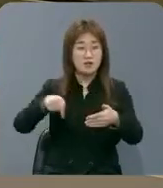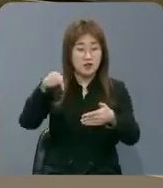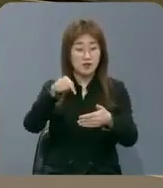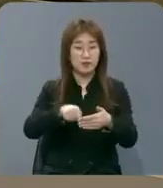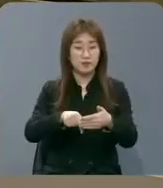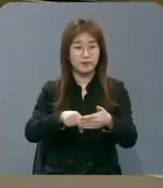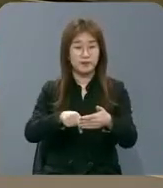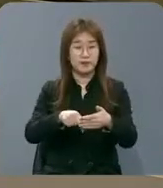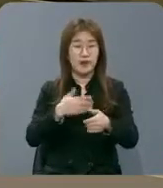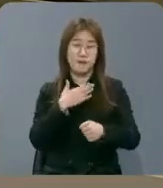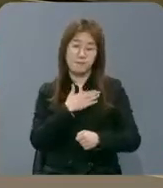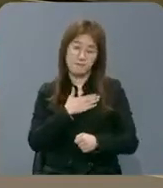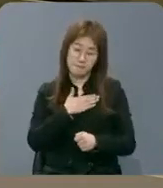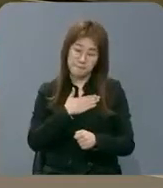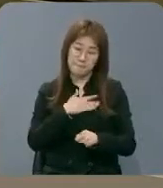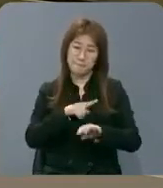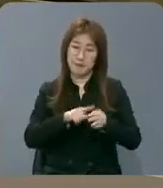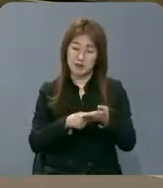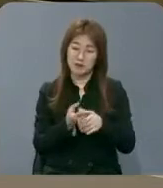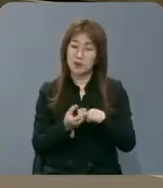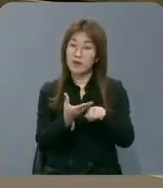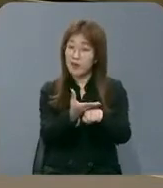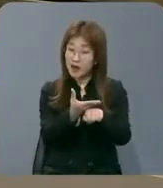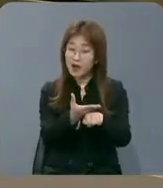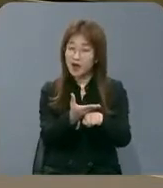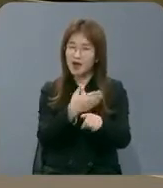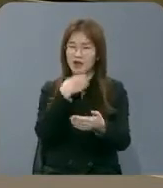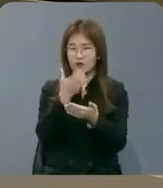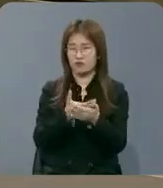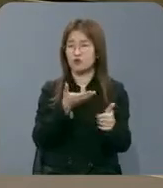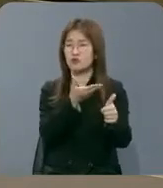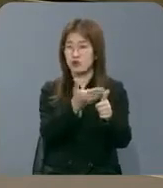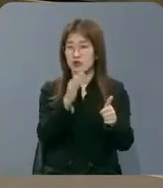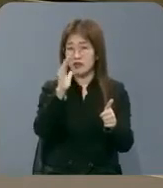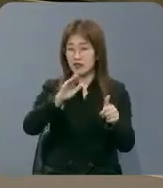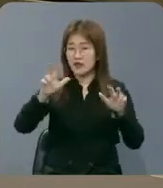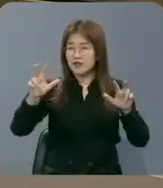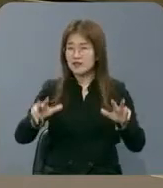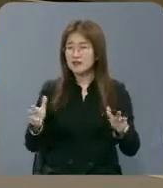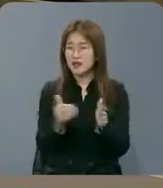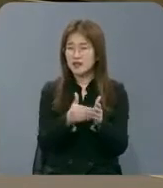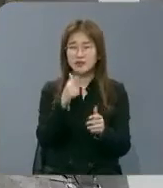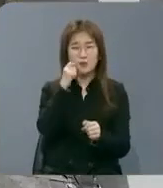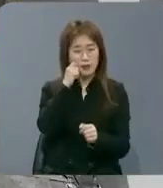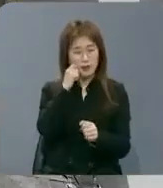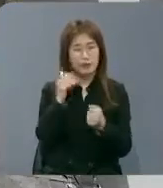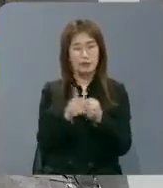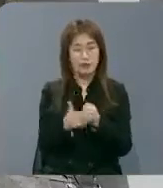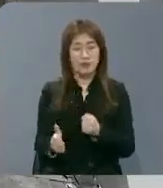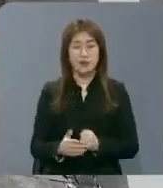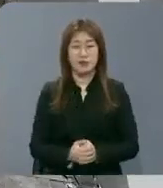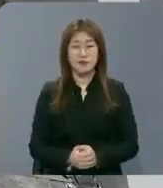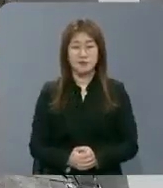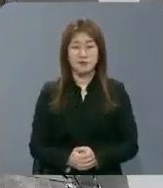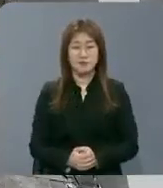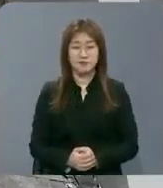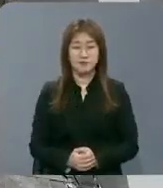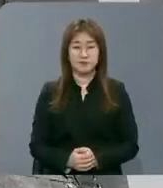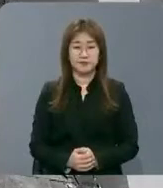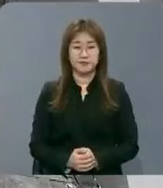성전 달리 할까 그 감동을 줘야 되는데 이제 지금까지 그렇게 못했기 때문에 으